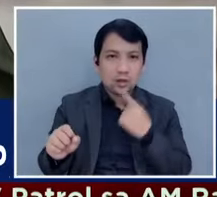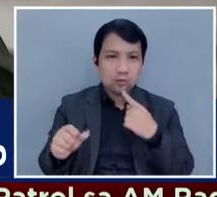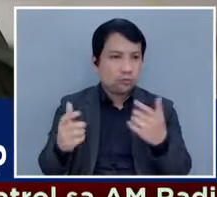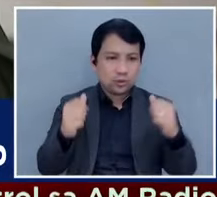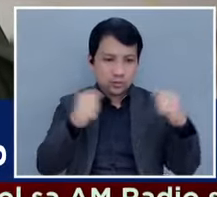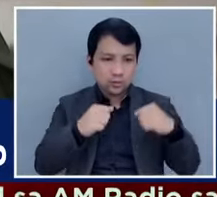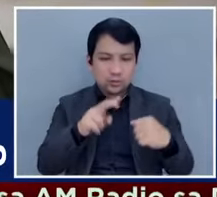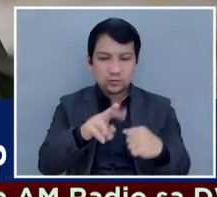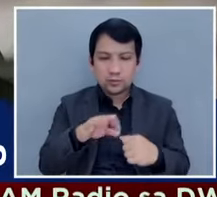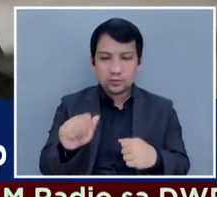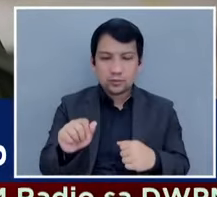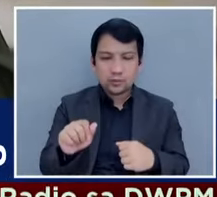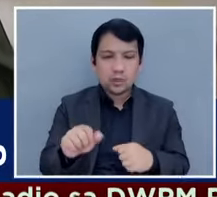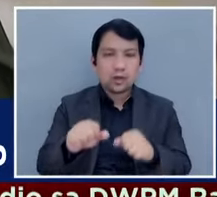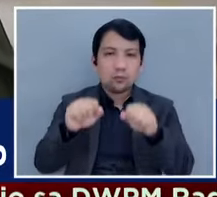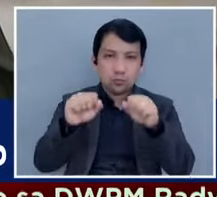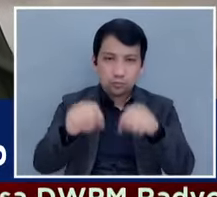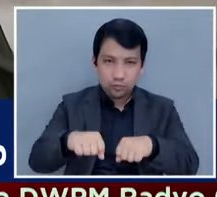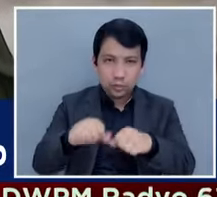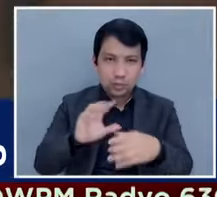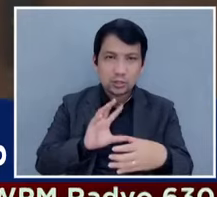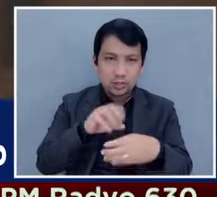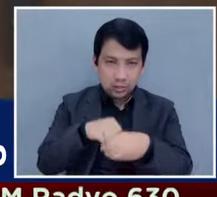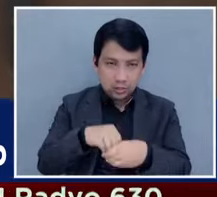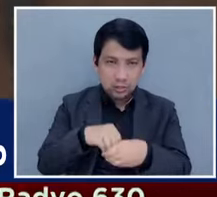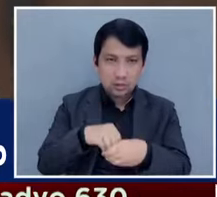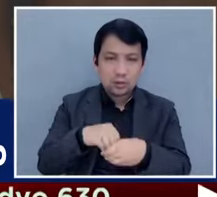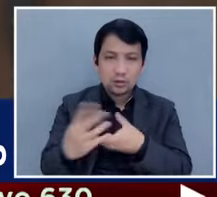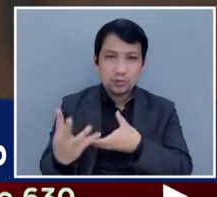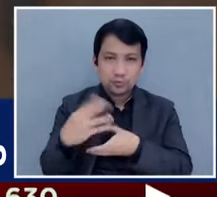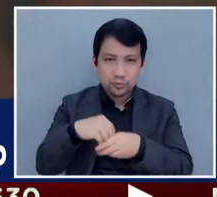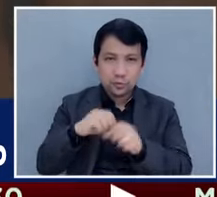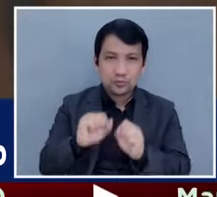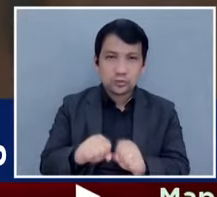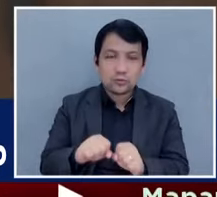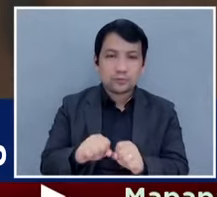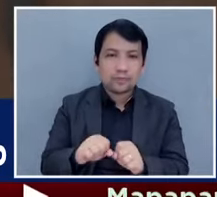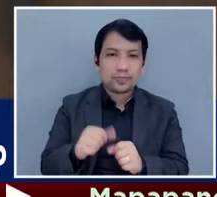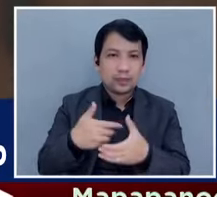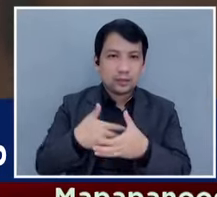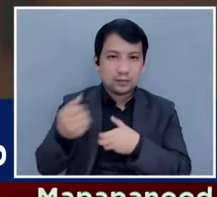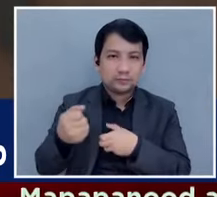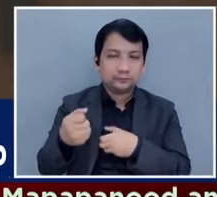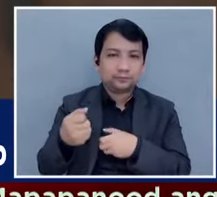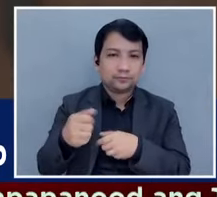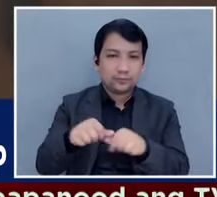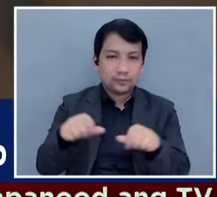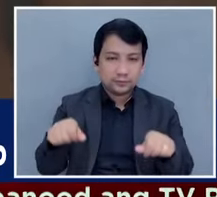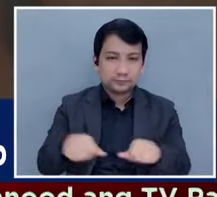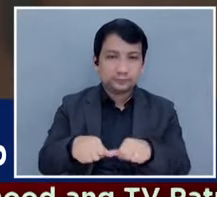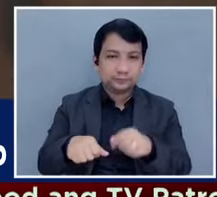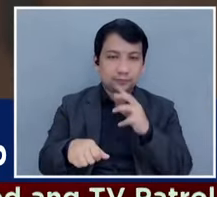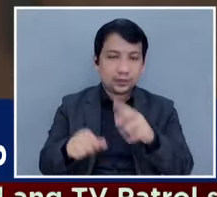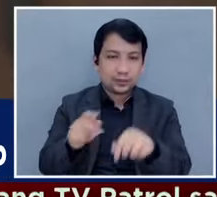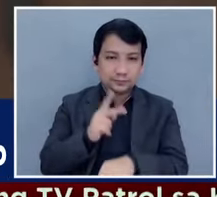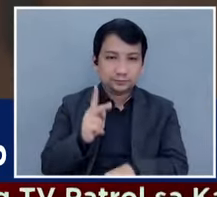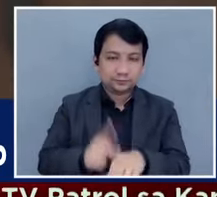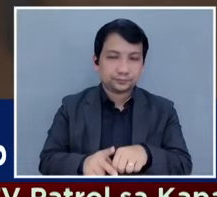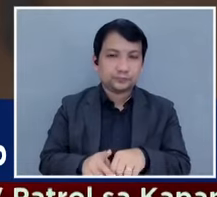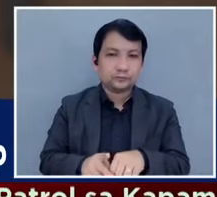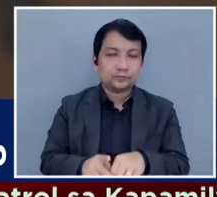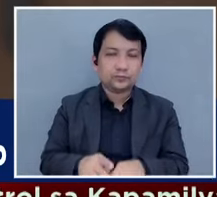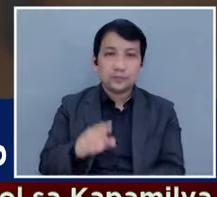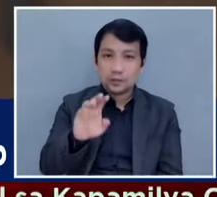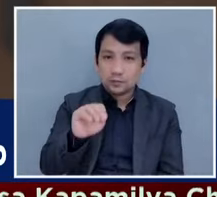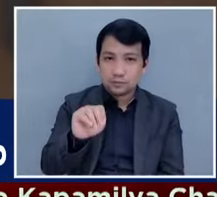pero pwede pa rin silang sumali dahil isasagawa ito sa labas ng territorial waters ng Pilipinas. 14 na